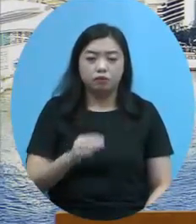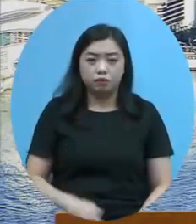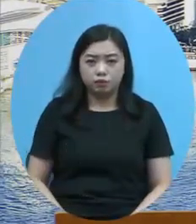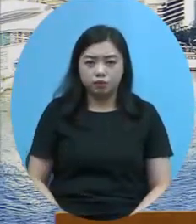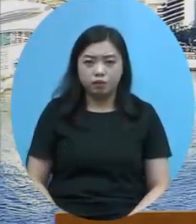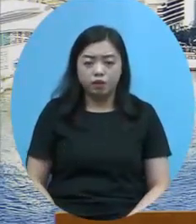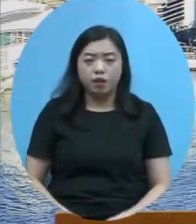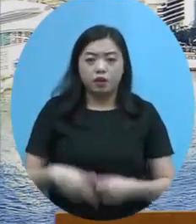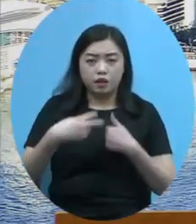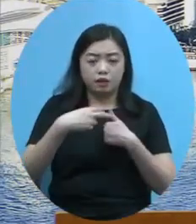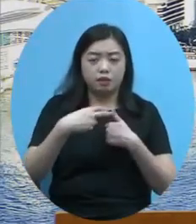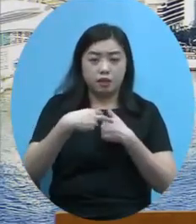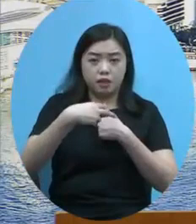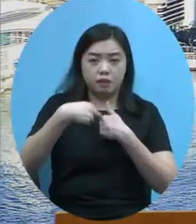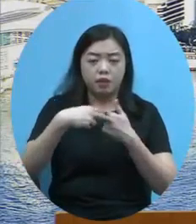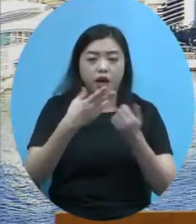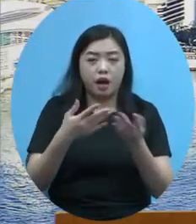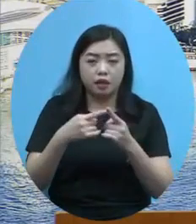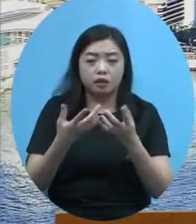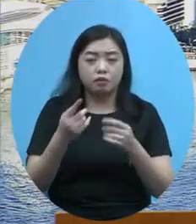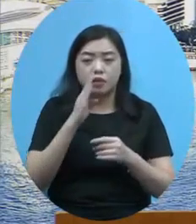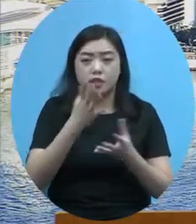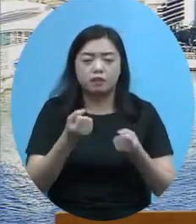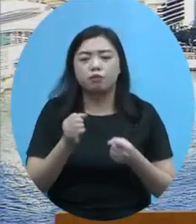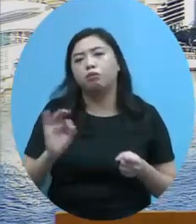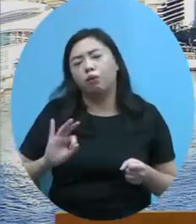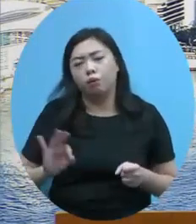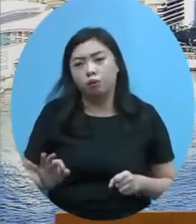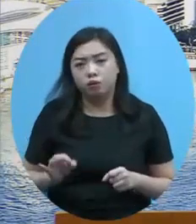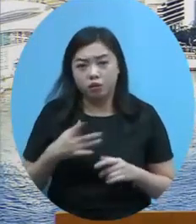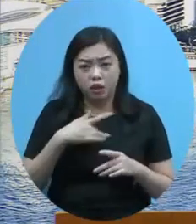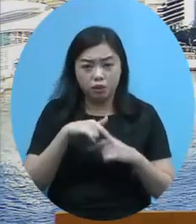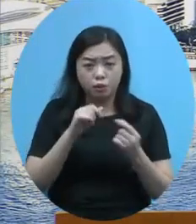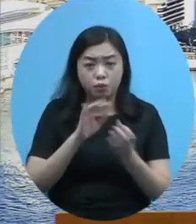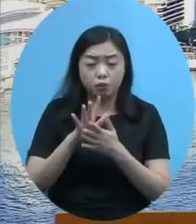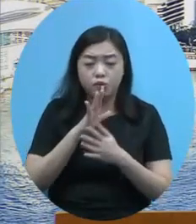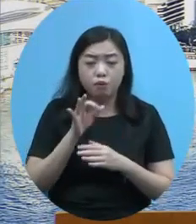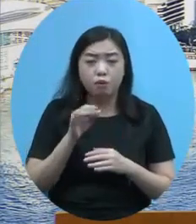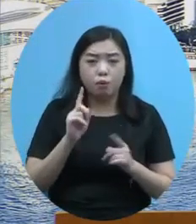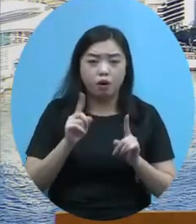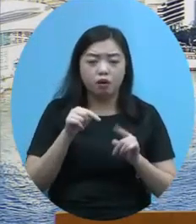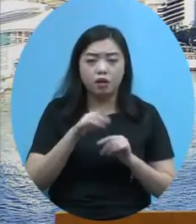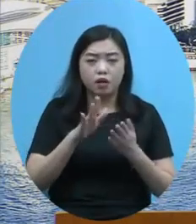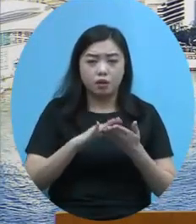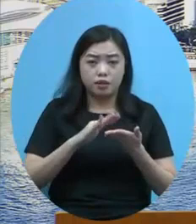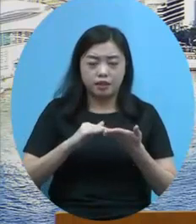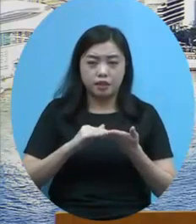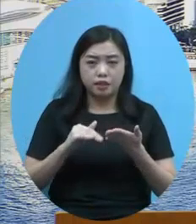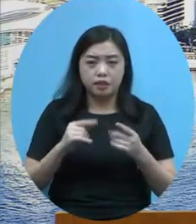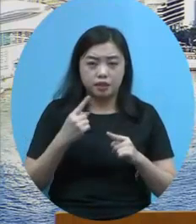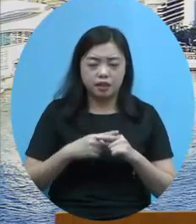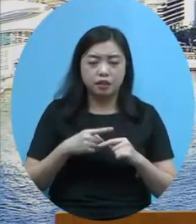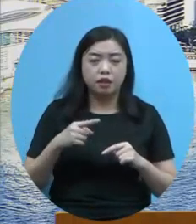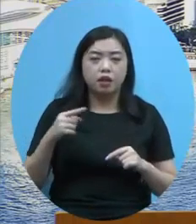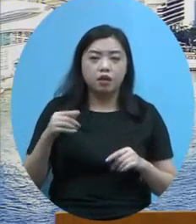接受檢疫的旅客嘅，咁但係會唔會因為環境污染受到感染啊？抑或呢兩名嘅清潔工係由